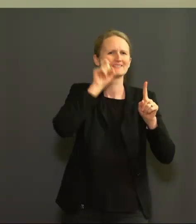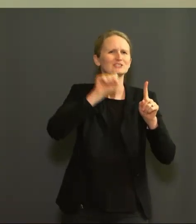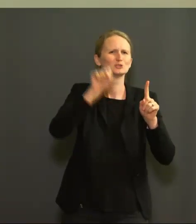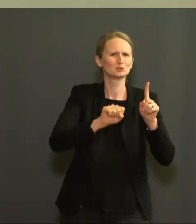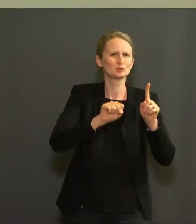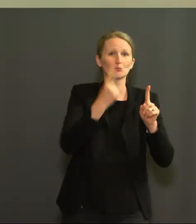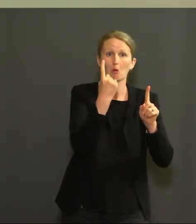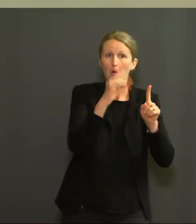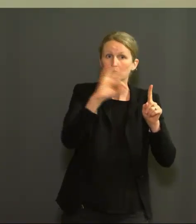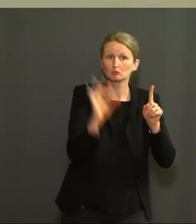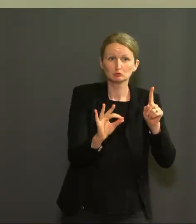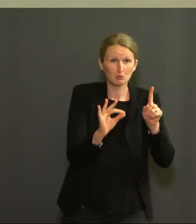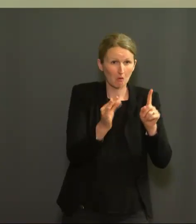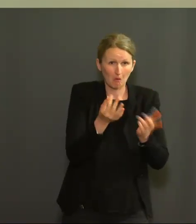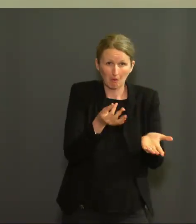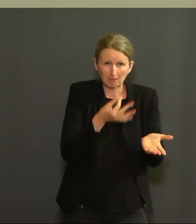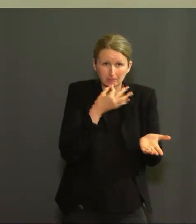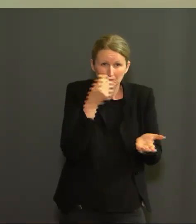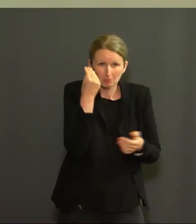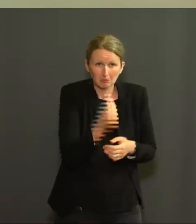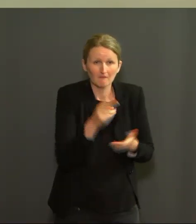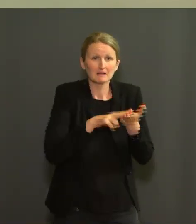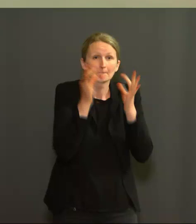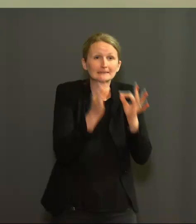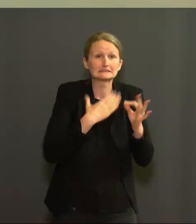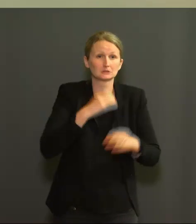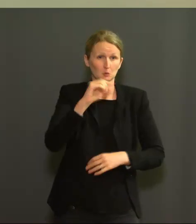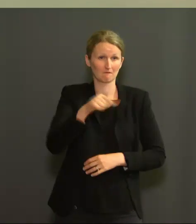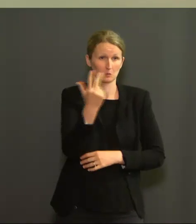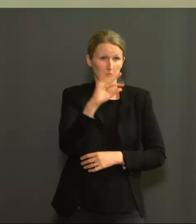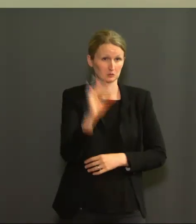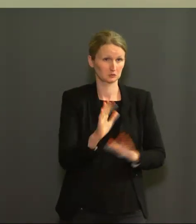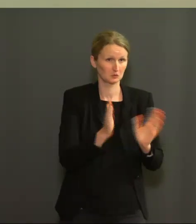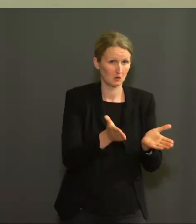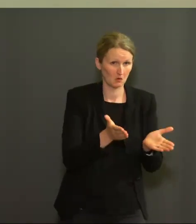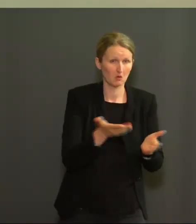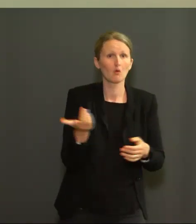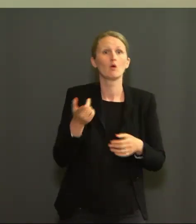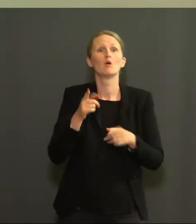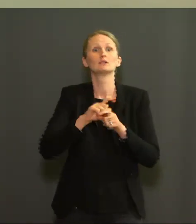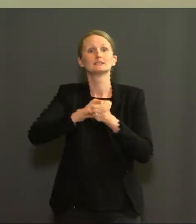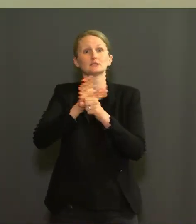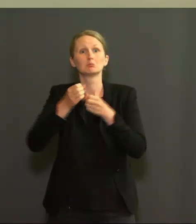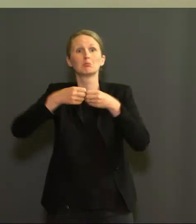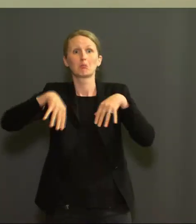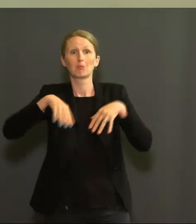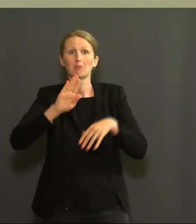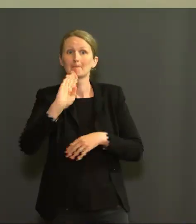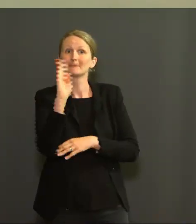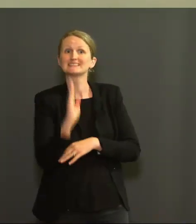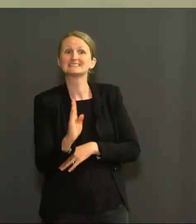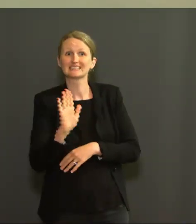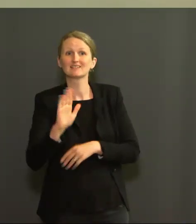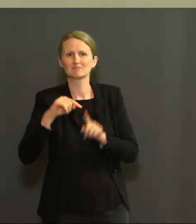c'est 0,8%. On a une stabilité du variant brésilien, donc du variant gamma. Il est pour l'instant à 8,6%, venant